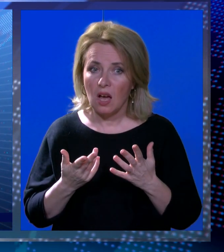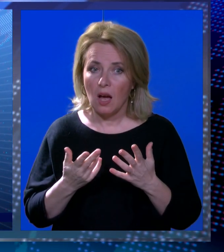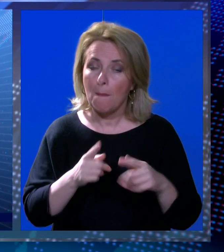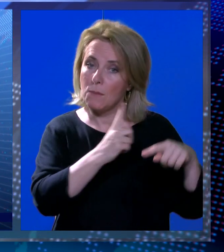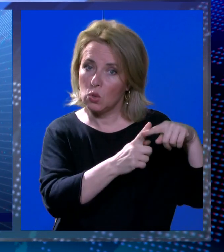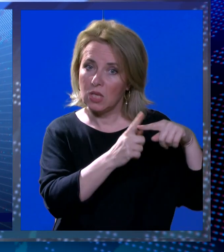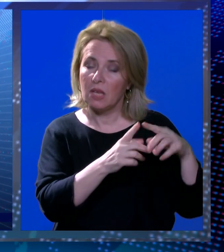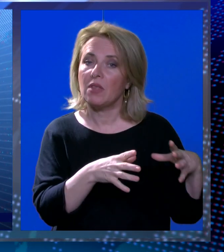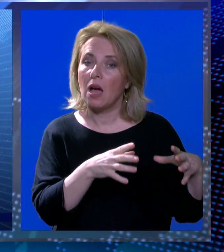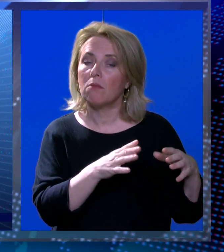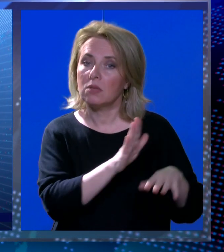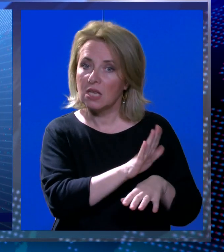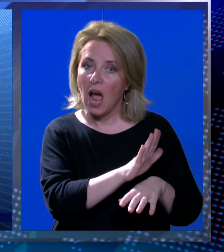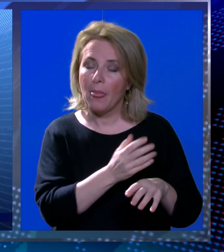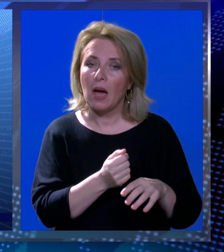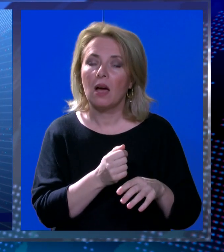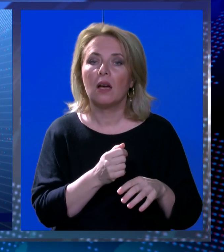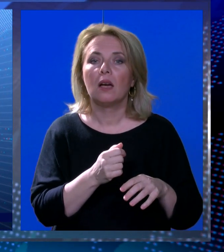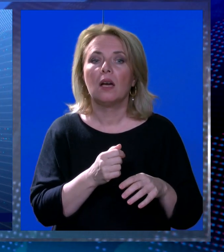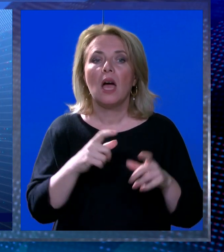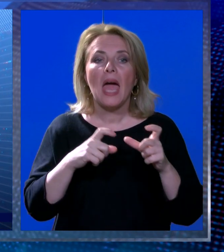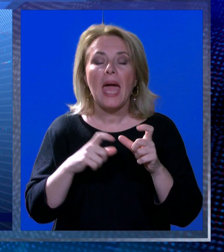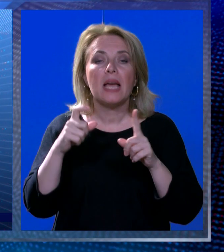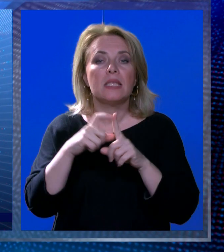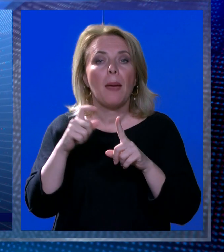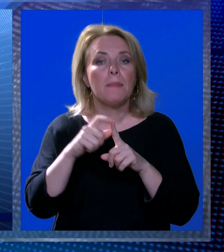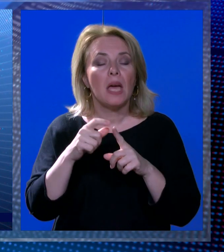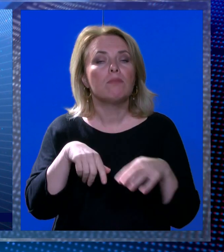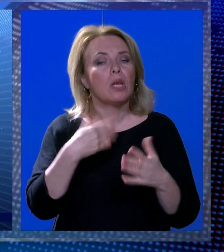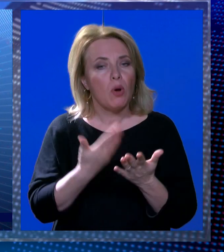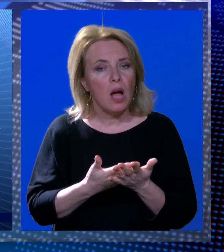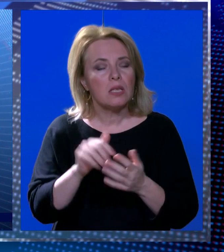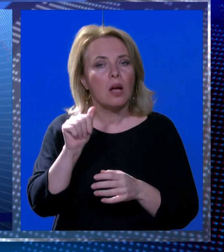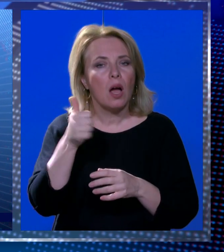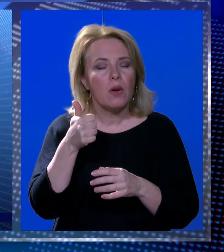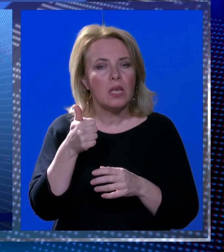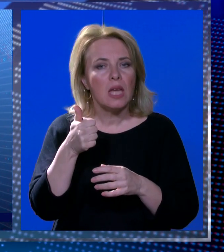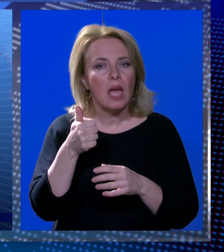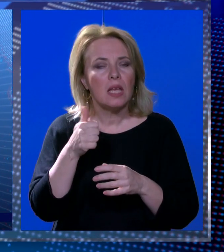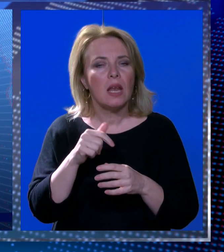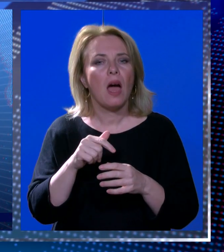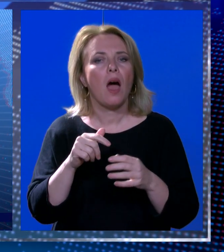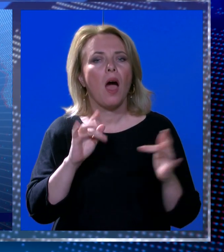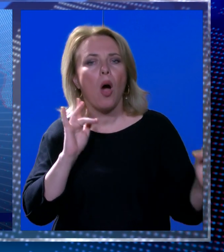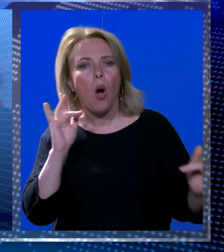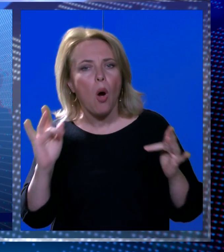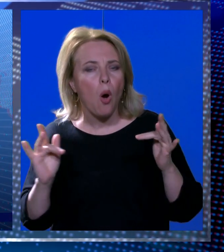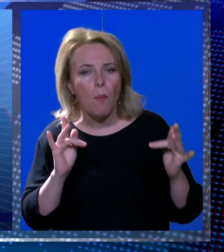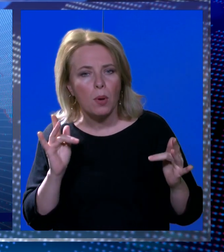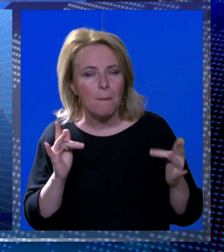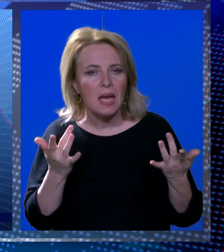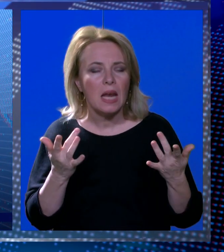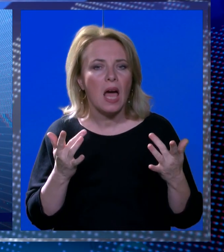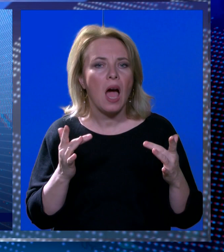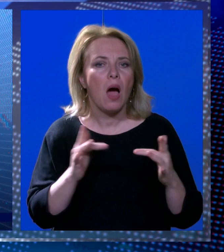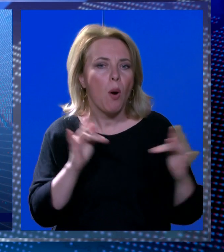ćemo reći pozitivnu stranu, onda bih ja rekla da se SDP dokazao kao jedna jedina oporbena stranka koja jako